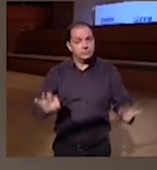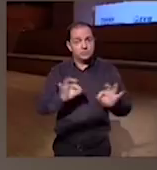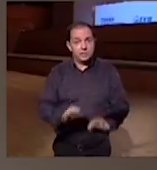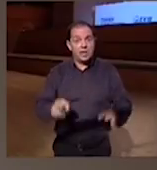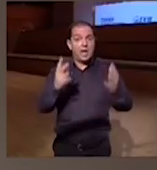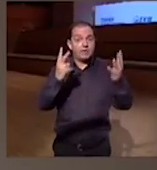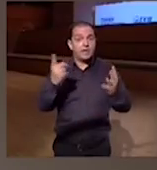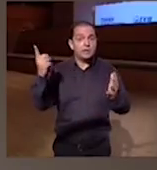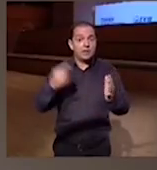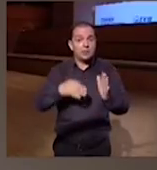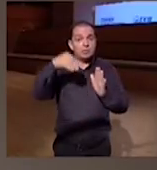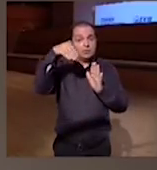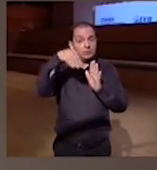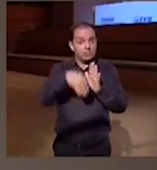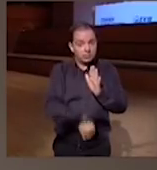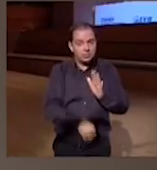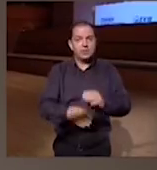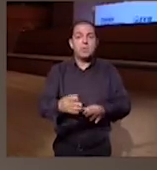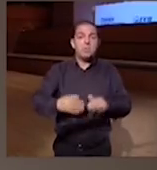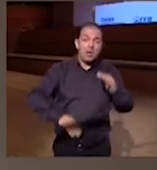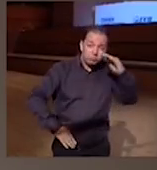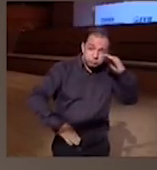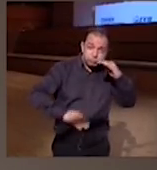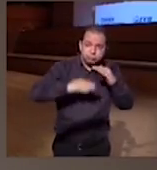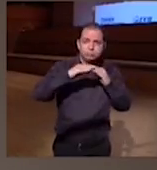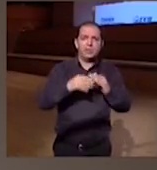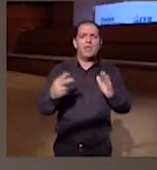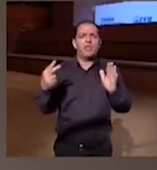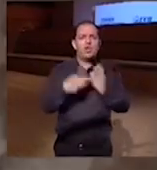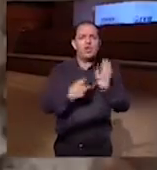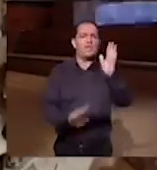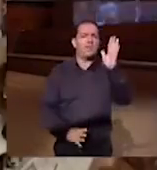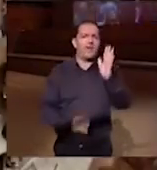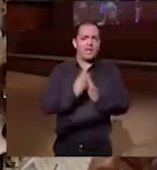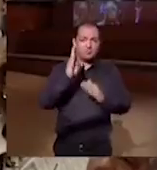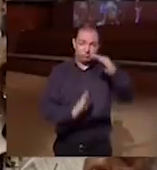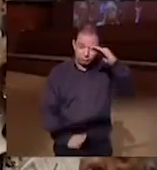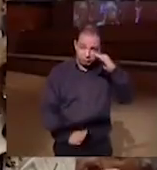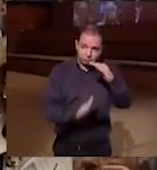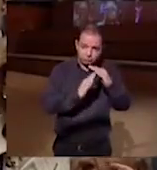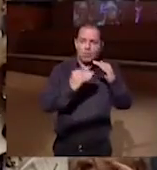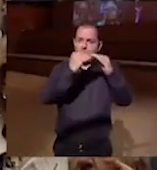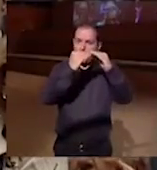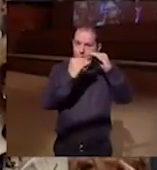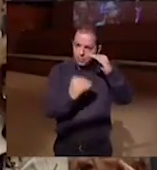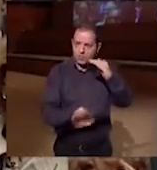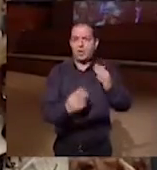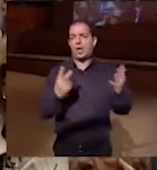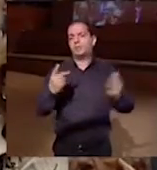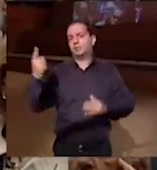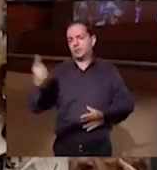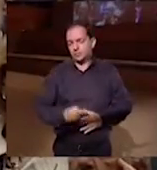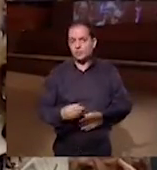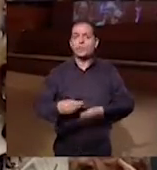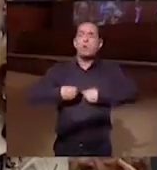7 μονάδες από τη μέγιστη τιμή της στα τέλη του 2014. Οι εξαγωγές